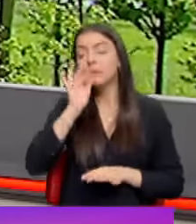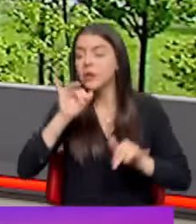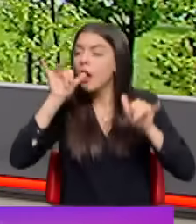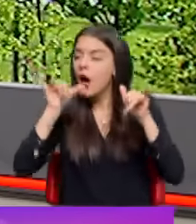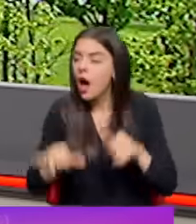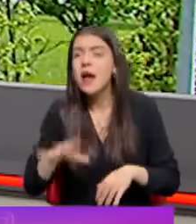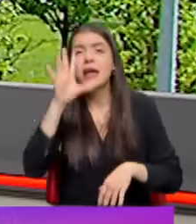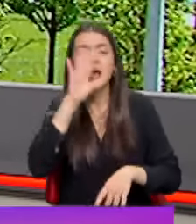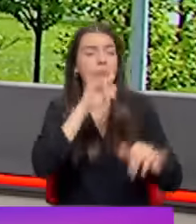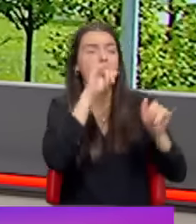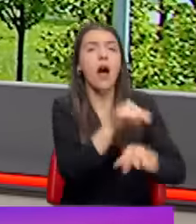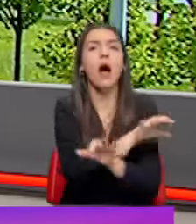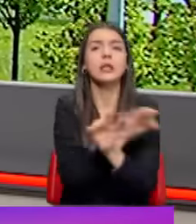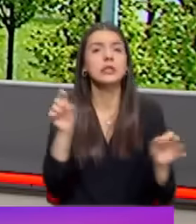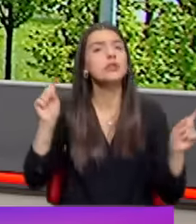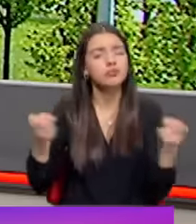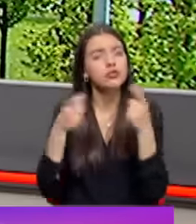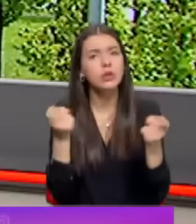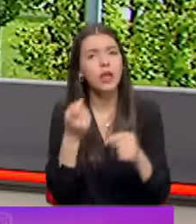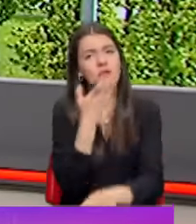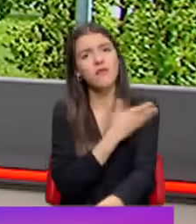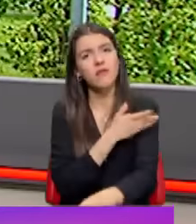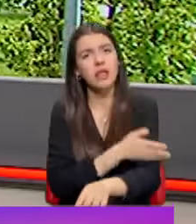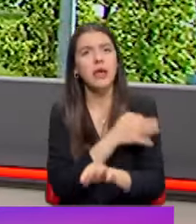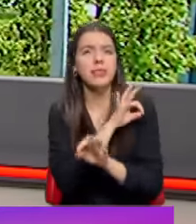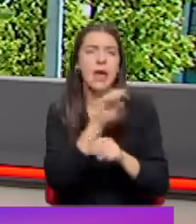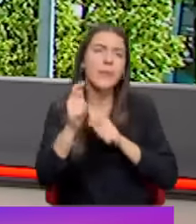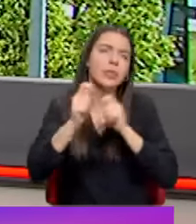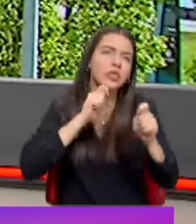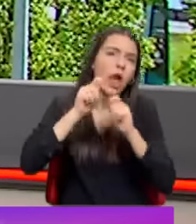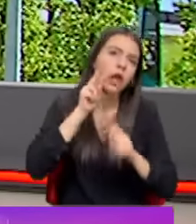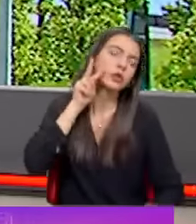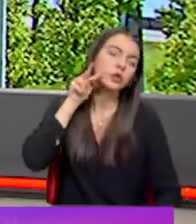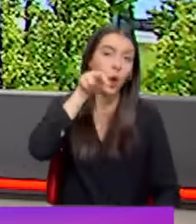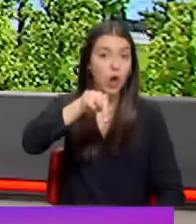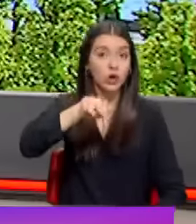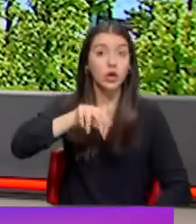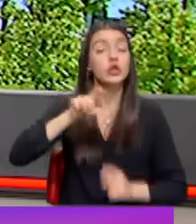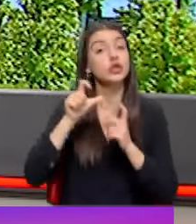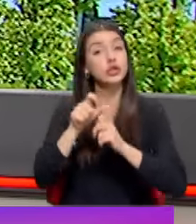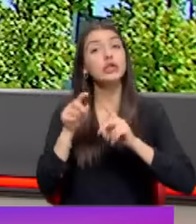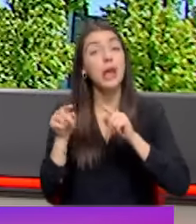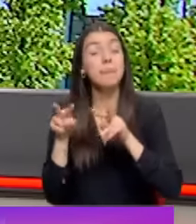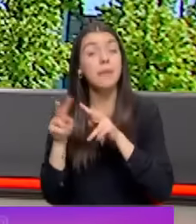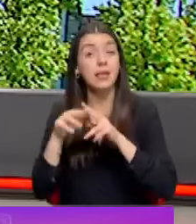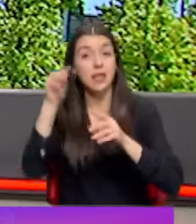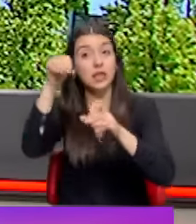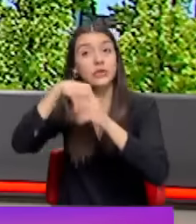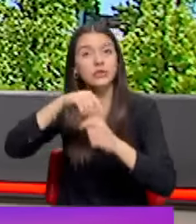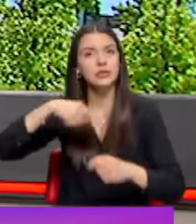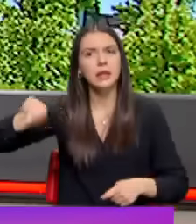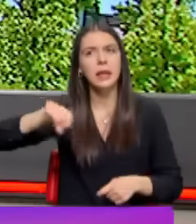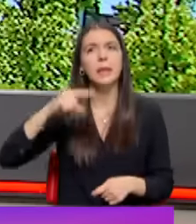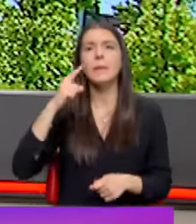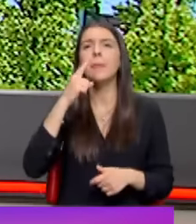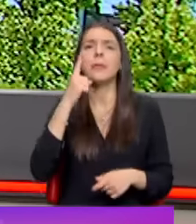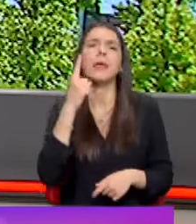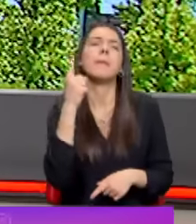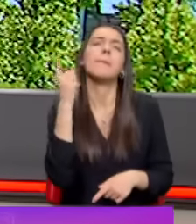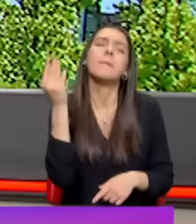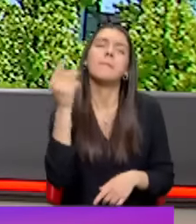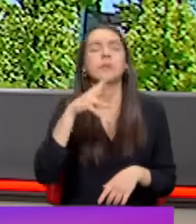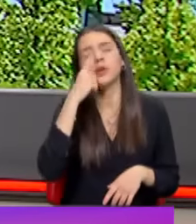kimisi haksız bulsa da vatandaşı bu anlamda tartıştırdı. Sosyal medya üzerinden hani birkaç yüz bin kişinin